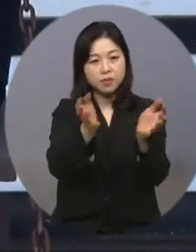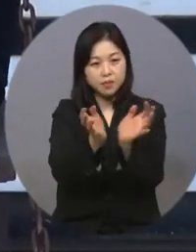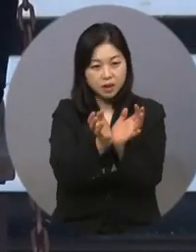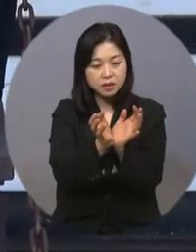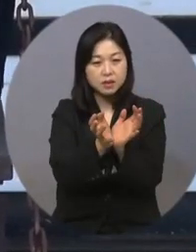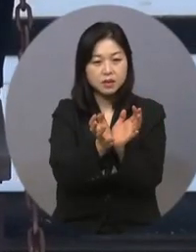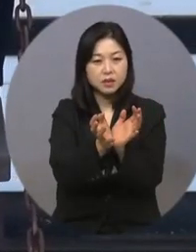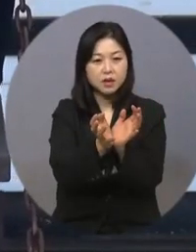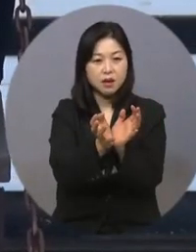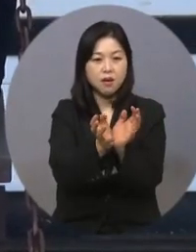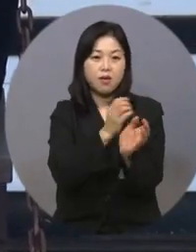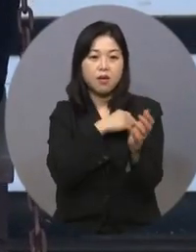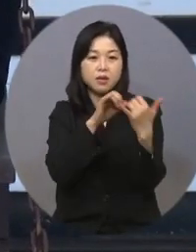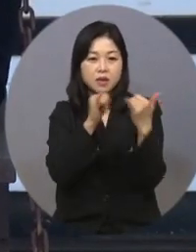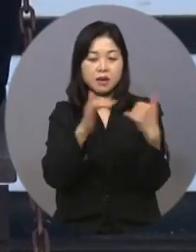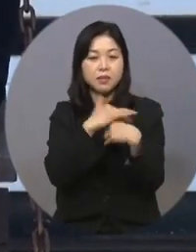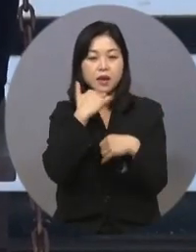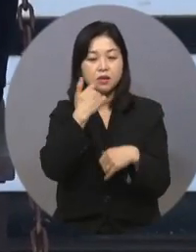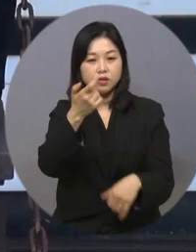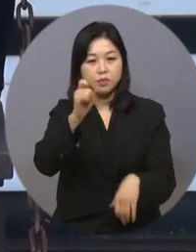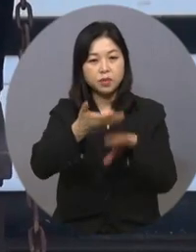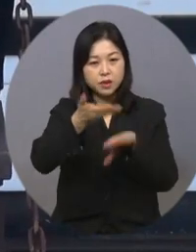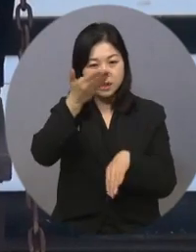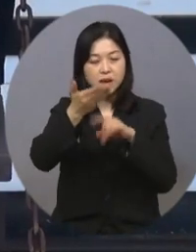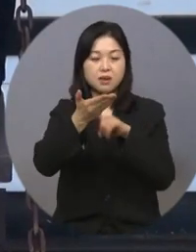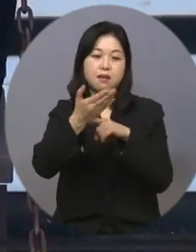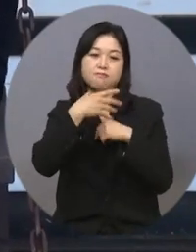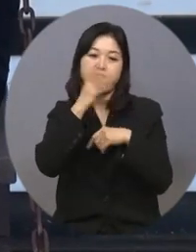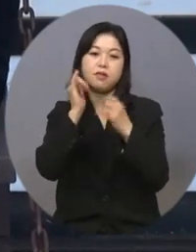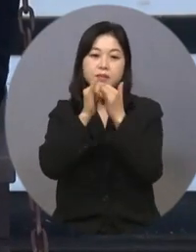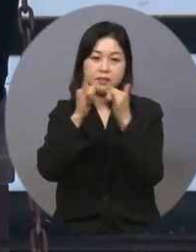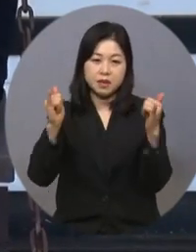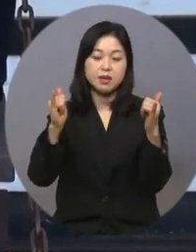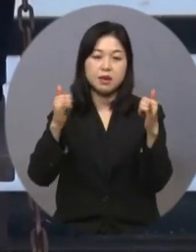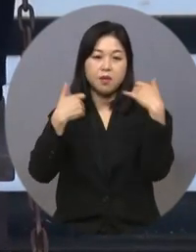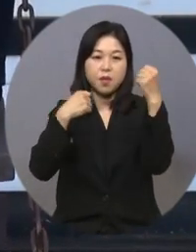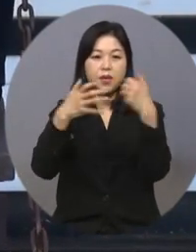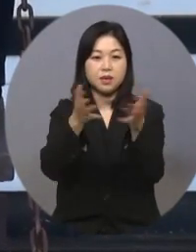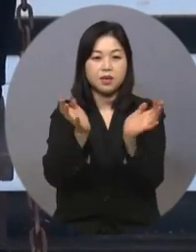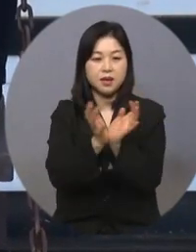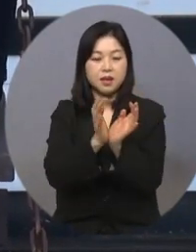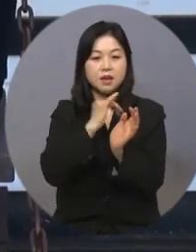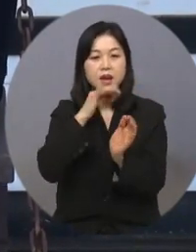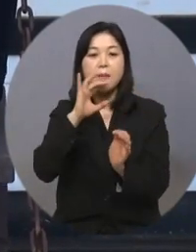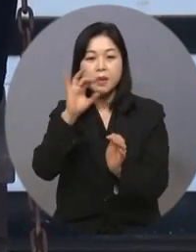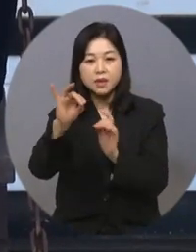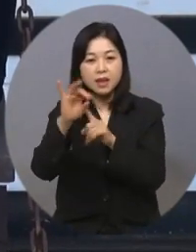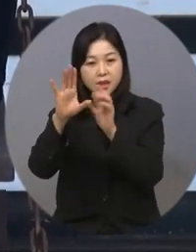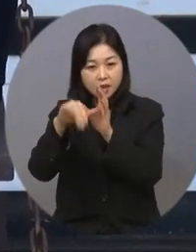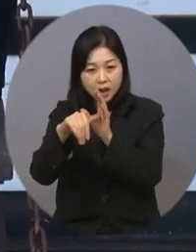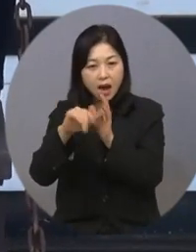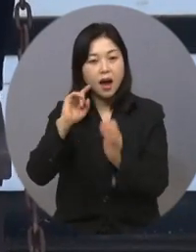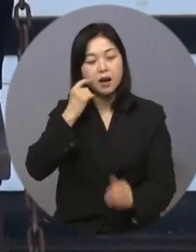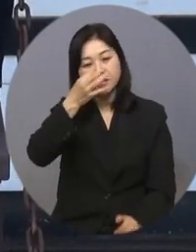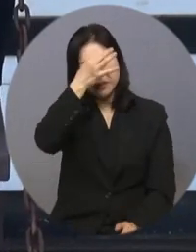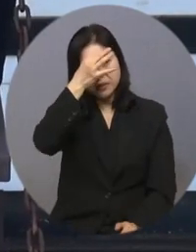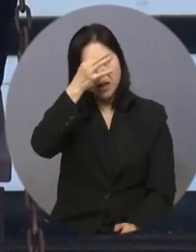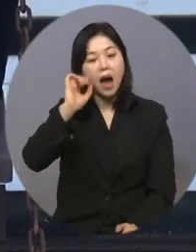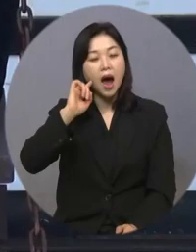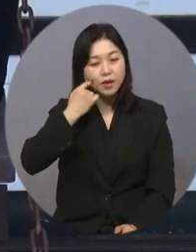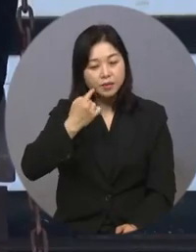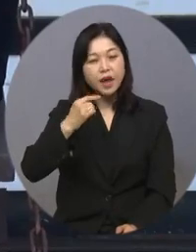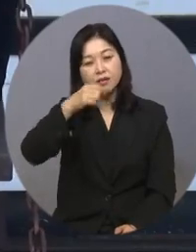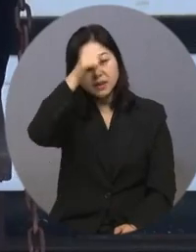인원 대부분이 65세 이상의 실 버 시니어 로 이루어진 공연단 으로 100세 시대에 있어 아름다운 인생을 즐기며 건강 을